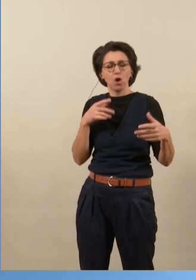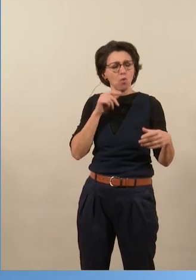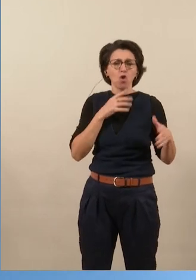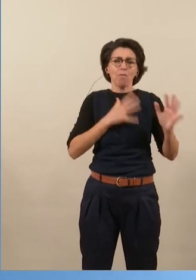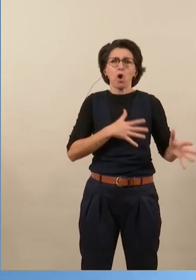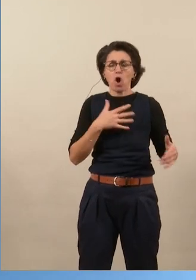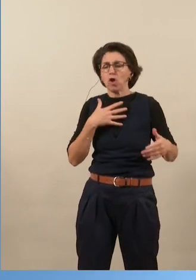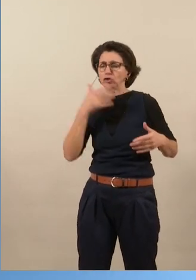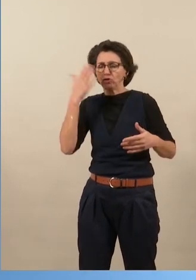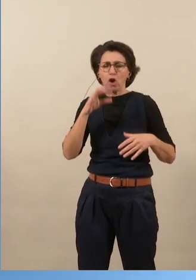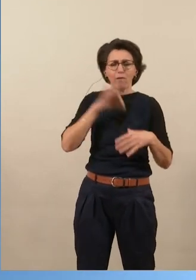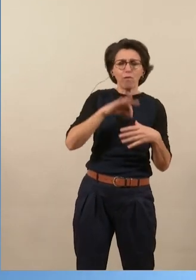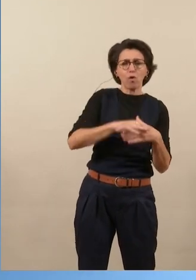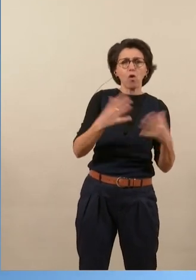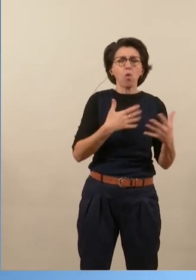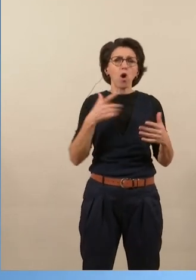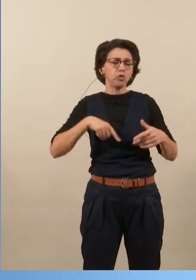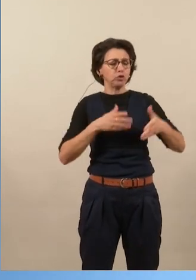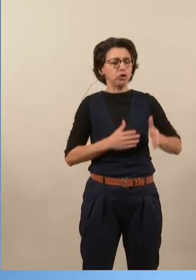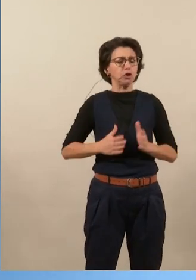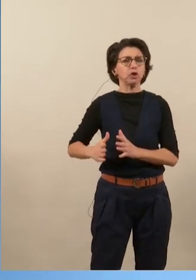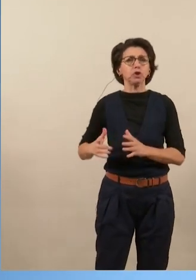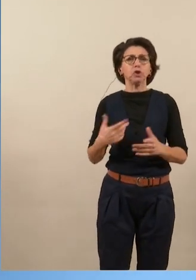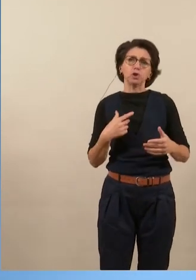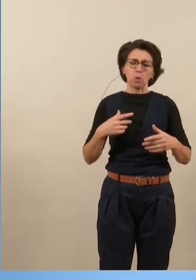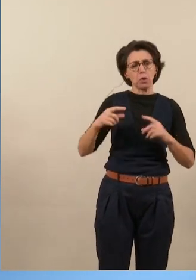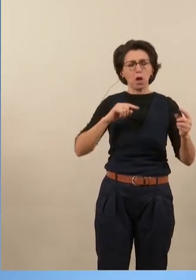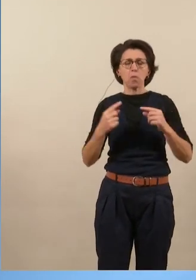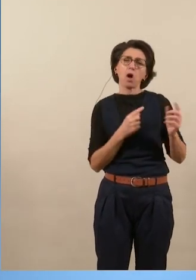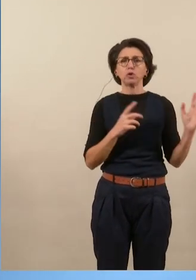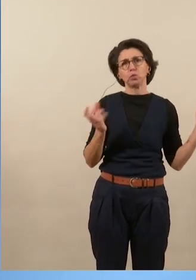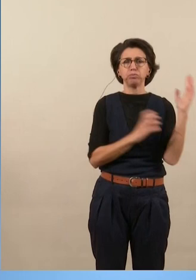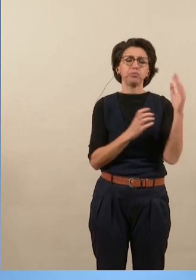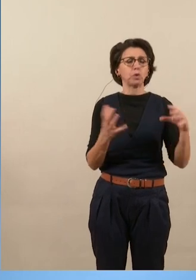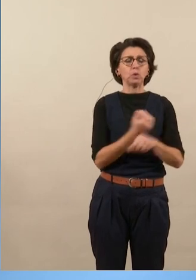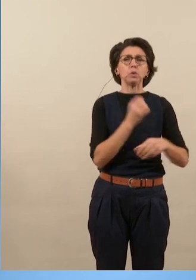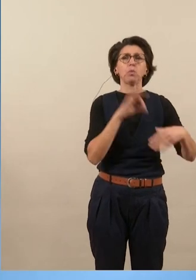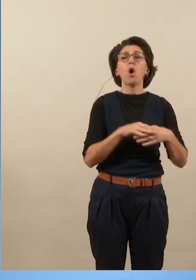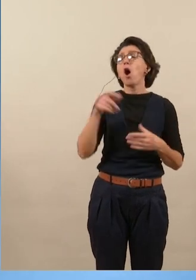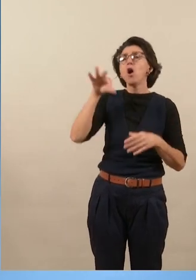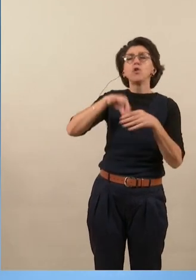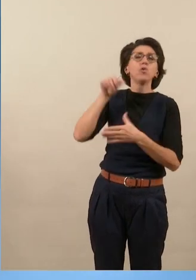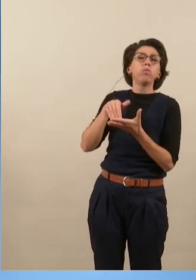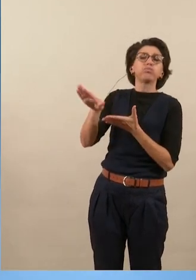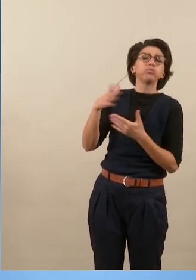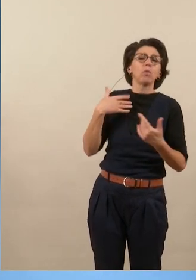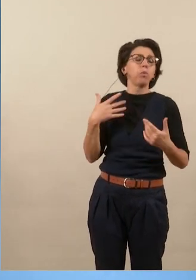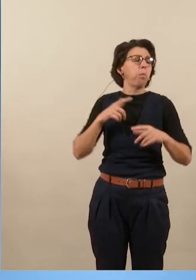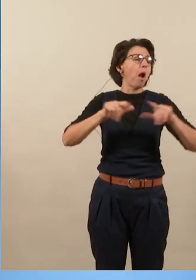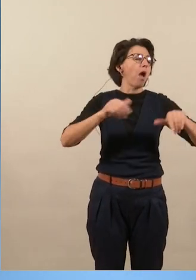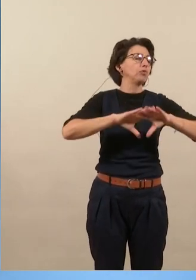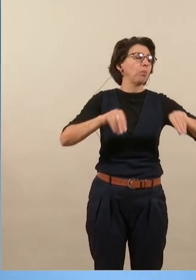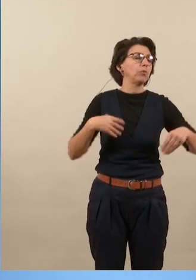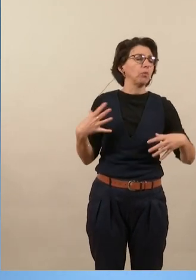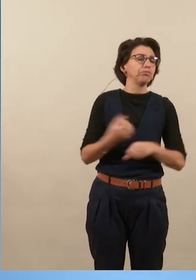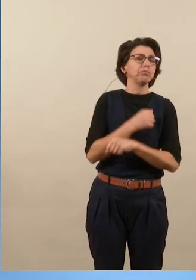calibré euh le la délibération va passer il y a un élu en gros qu'on a envoyé se promener qui sera pas présent